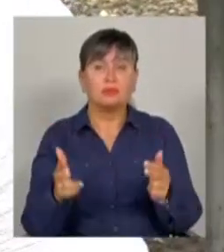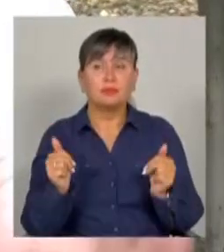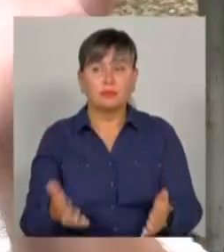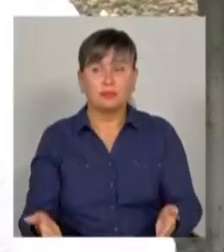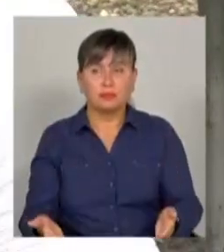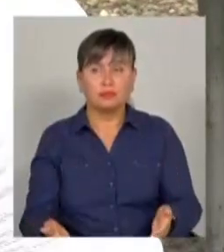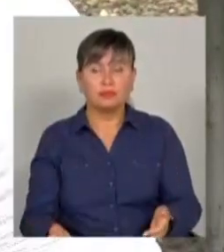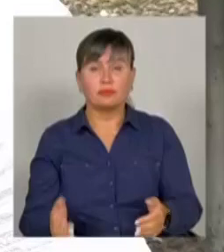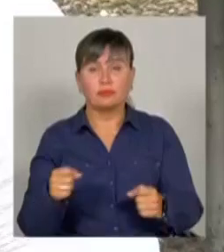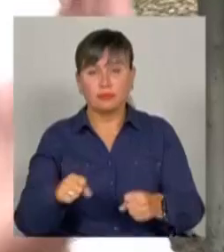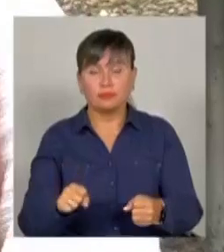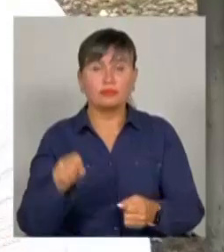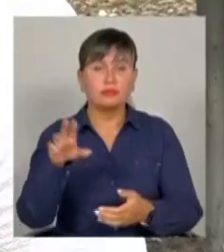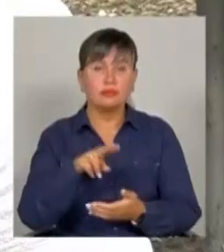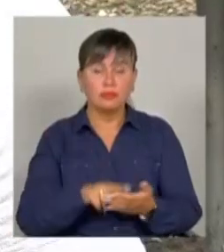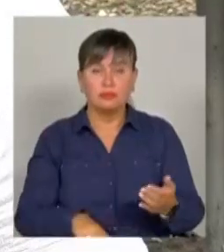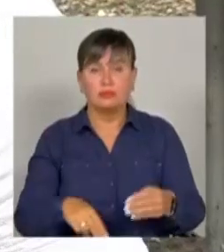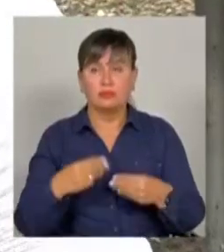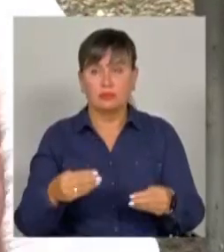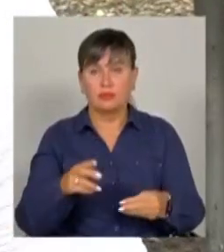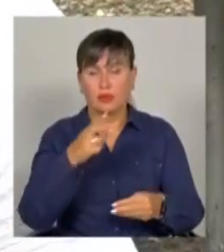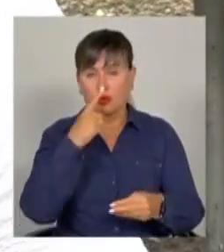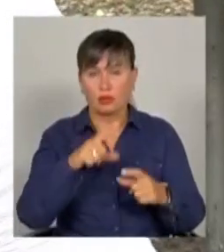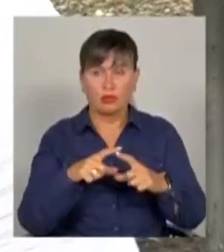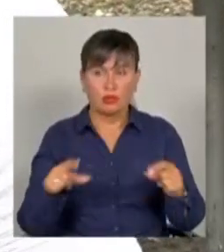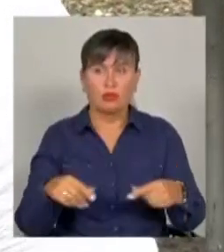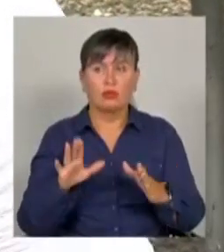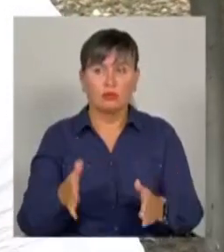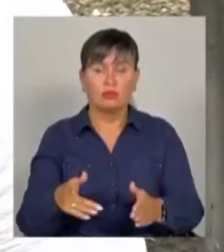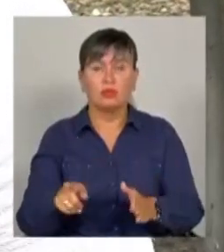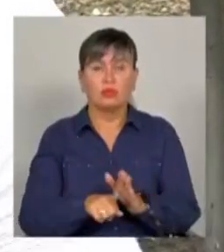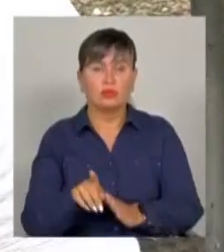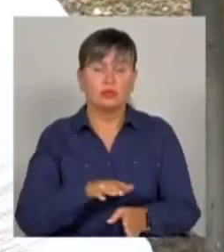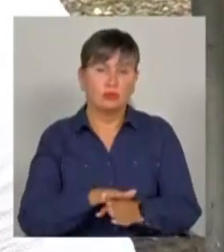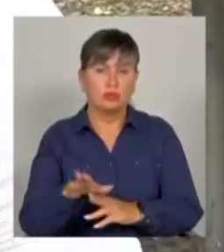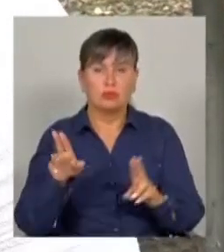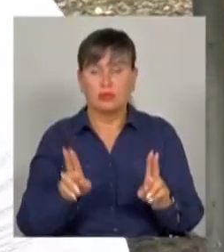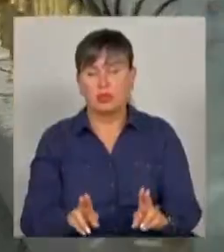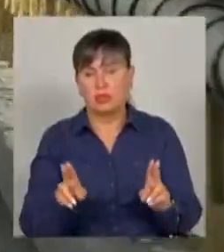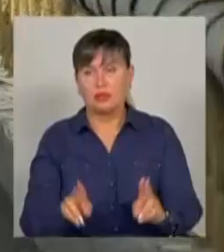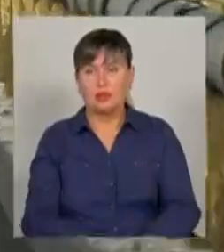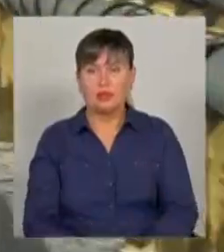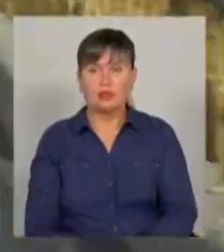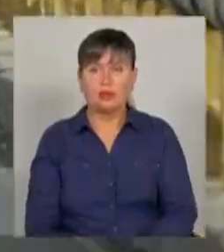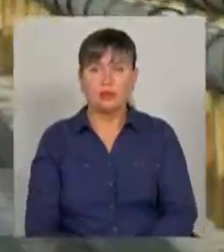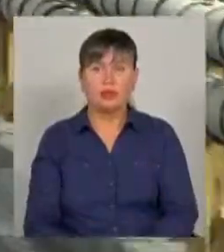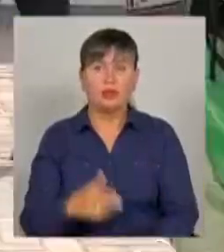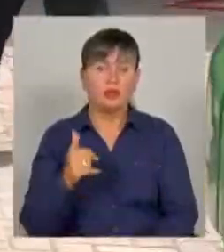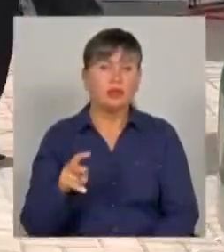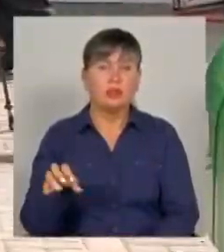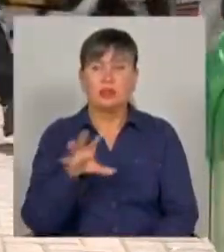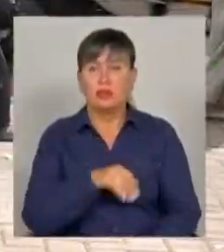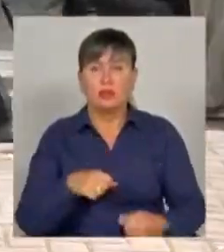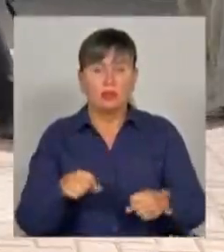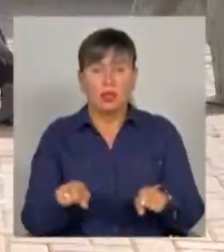мотоциклу, ставить на регистрацию, выдавать госномера, и только тогда они будут уже соблюдать правила дорожного движения. Конечно, не все водители